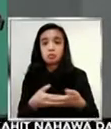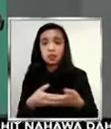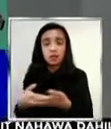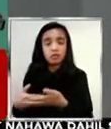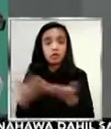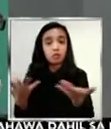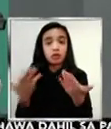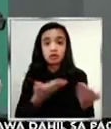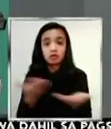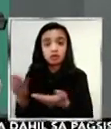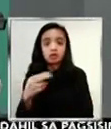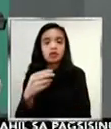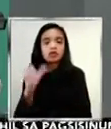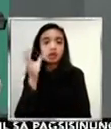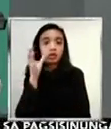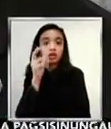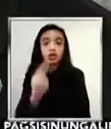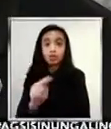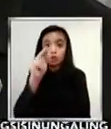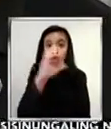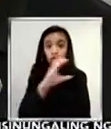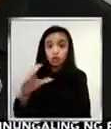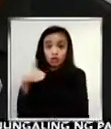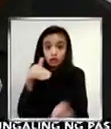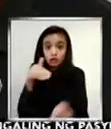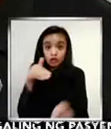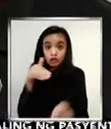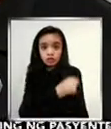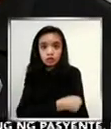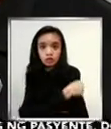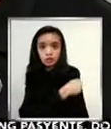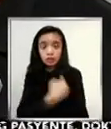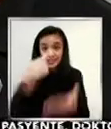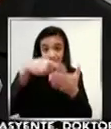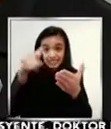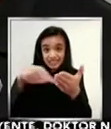Doctor's Hospital. Chinek po yung vital signs ni Mrs.